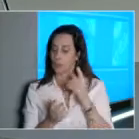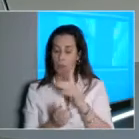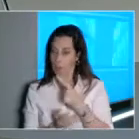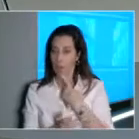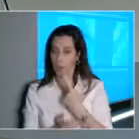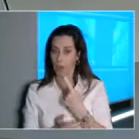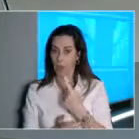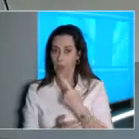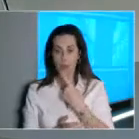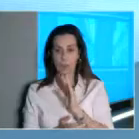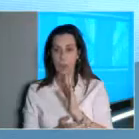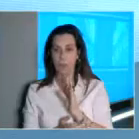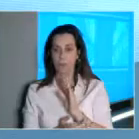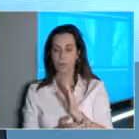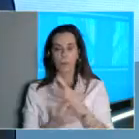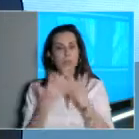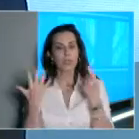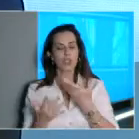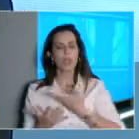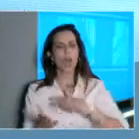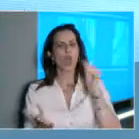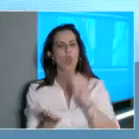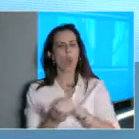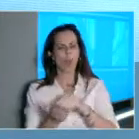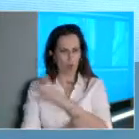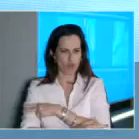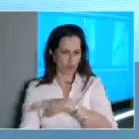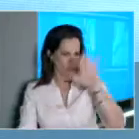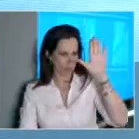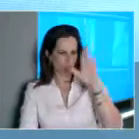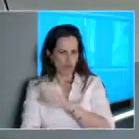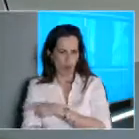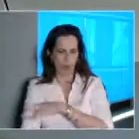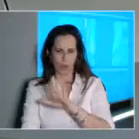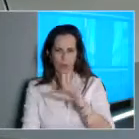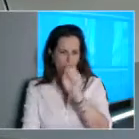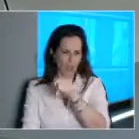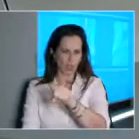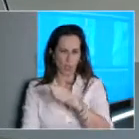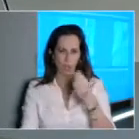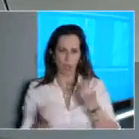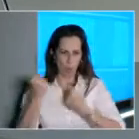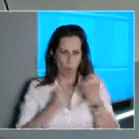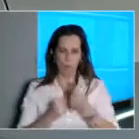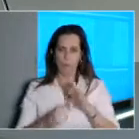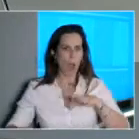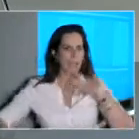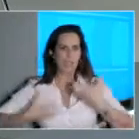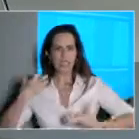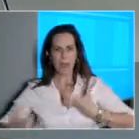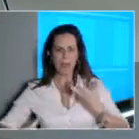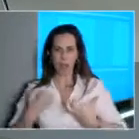אמרה על החיותה בלבד. מסתבר שהיא קיבלה דוח תנועה משוטר שתפס אותה, והיא כל כך